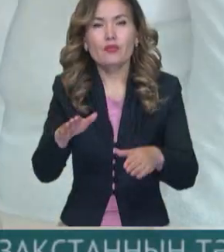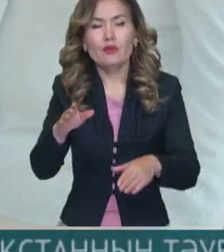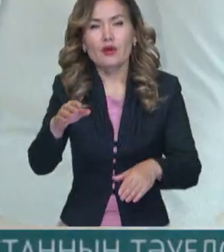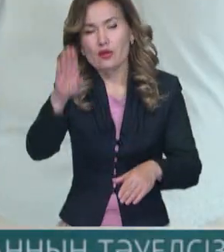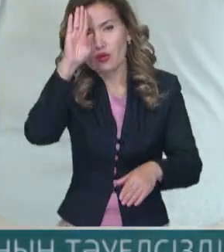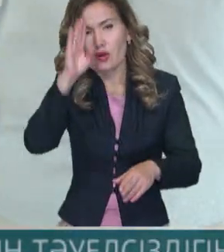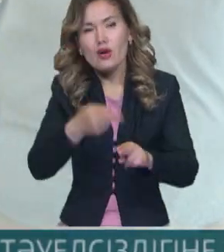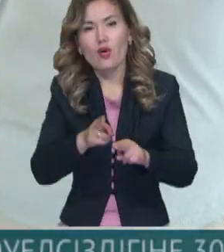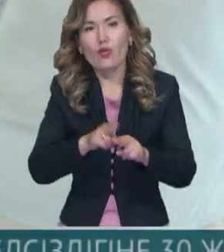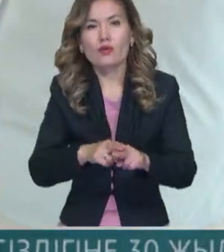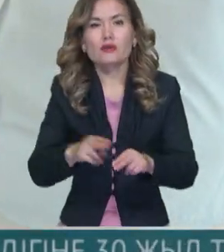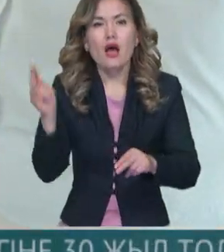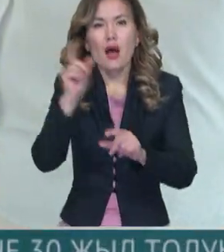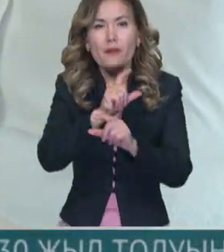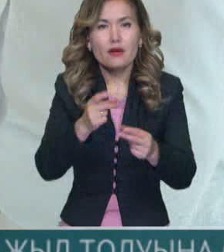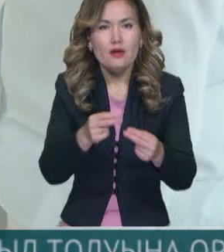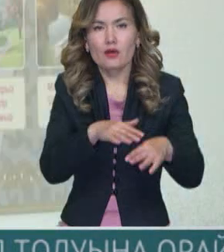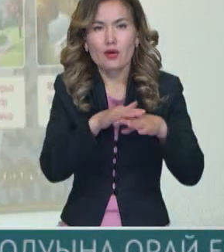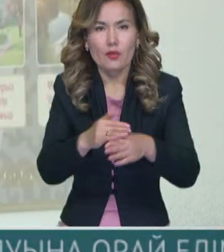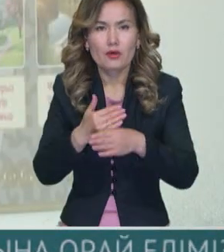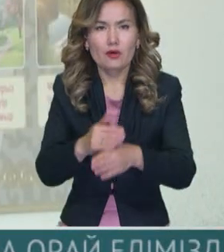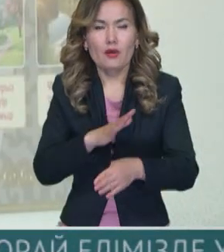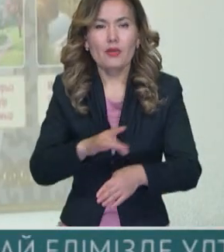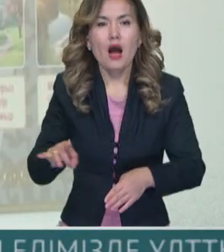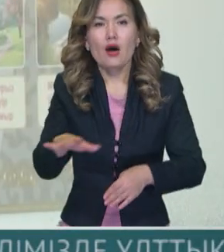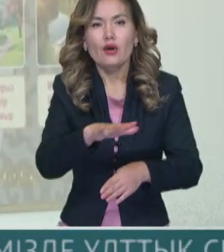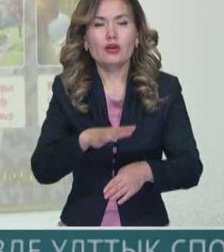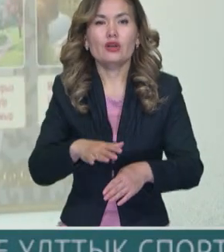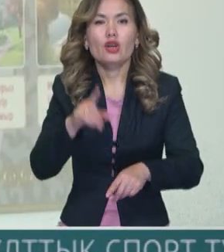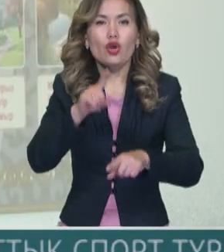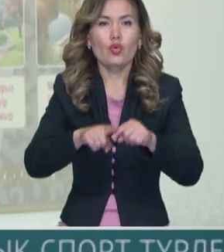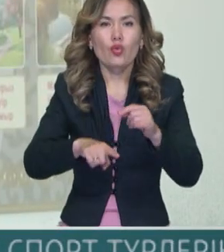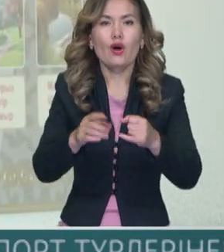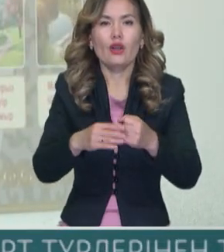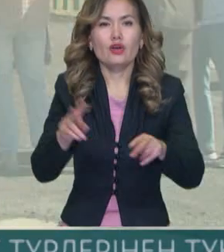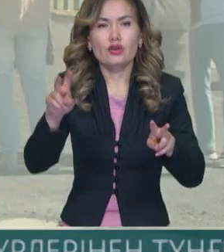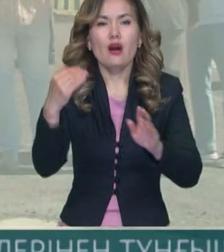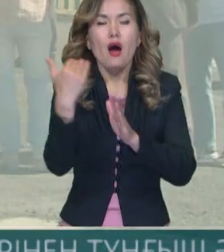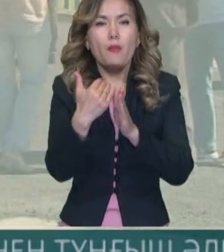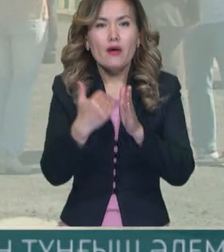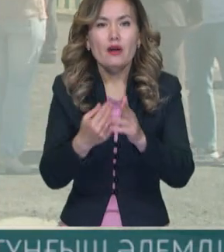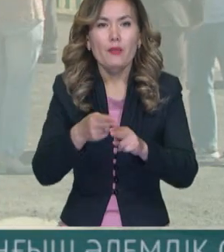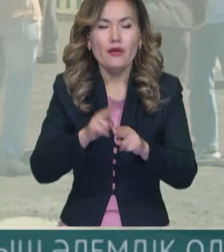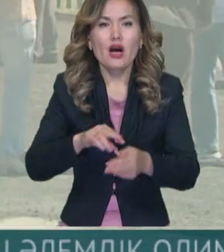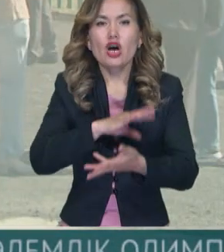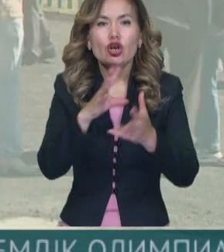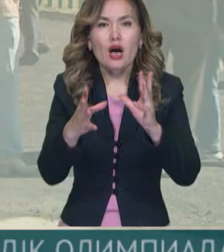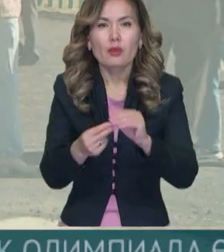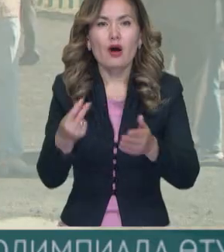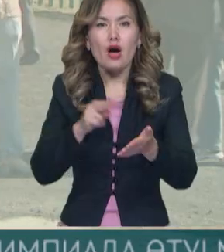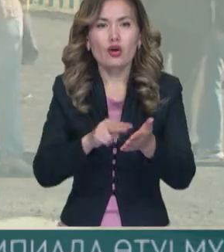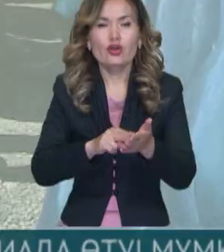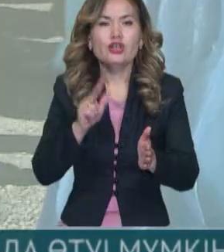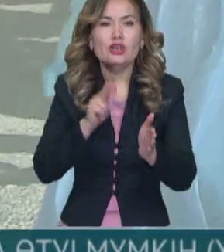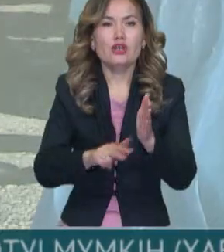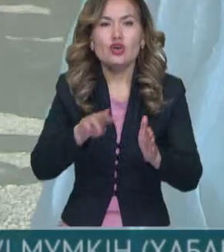7 гранты ақсуаттық талапкерлерге табысталатынын айтты. Ауданда туған жер бағдарламасы аясында жыл соңына дейін жалпы құны 83